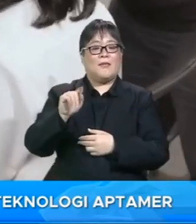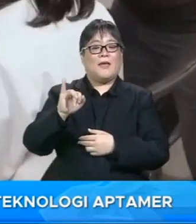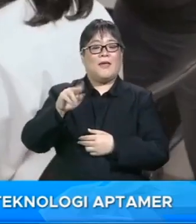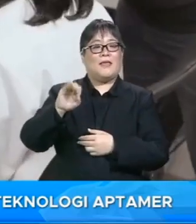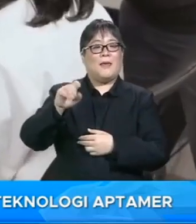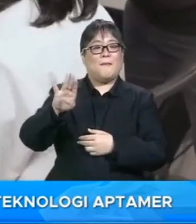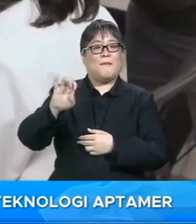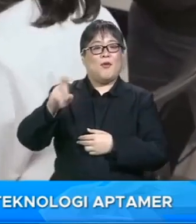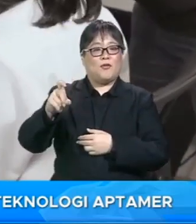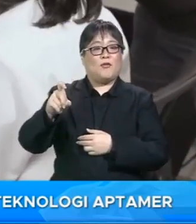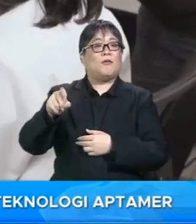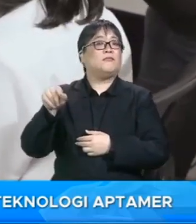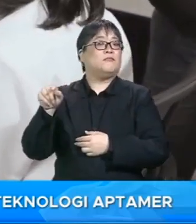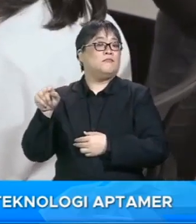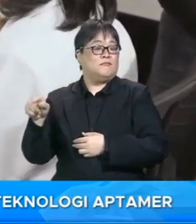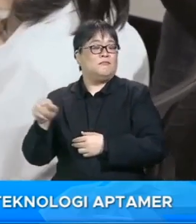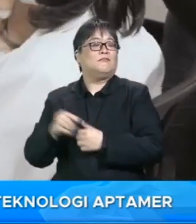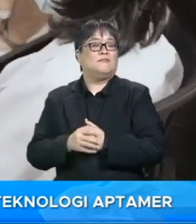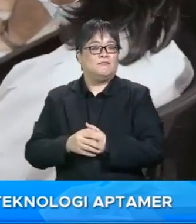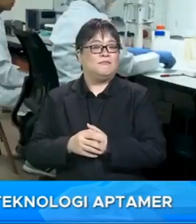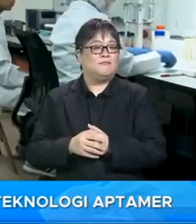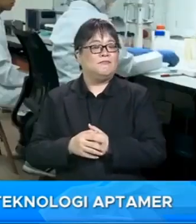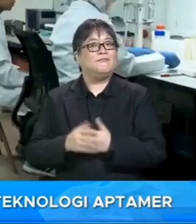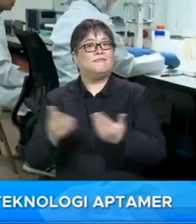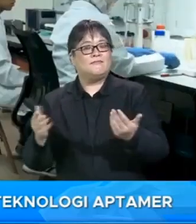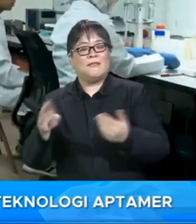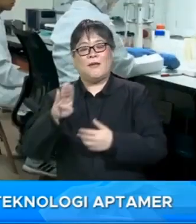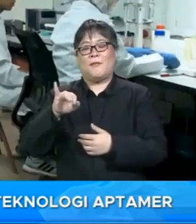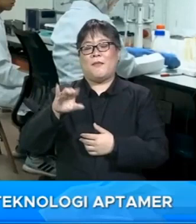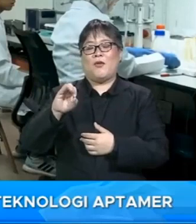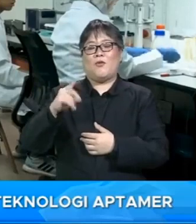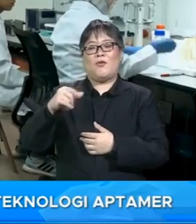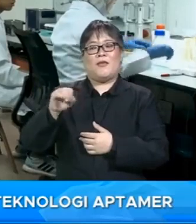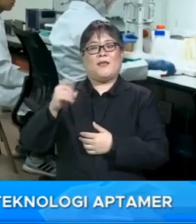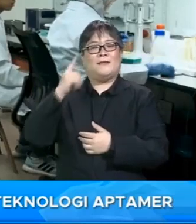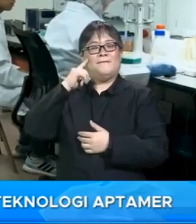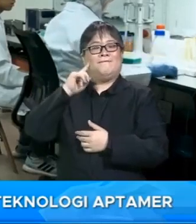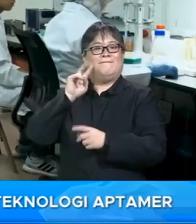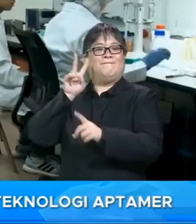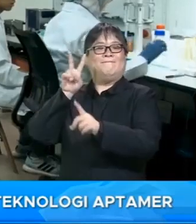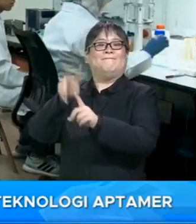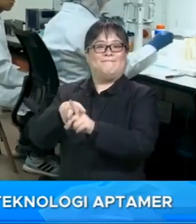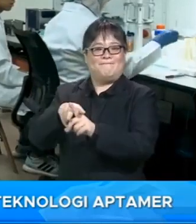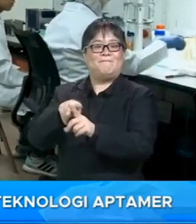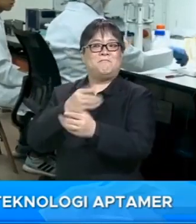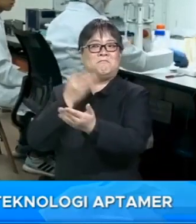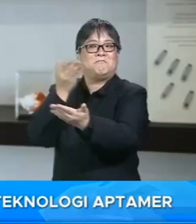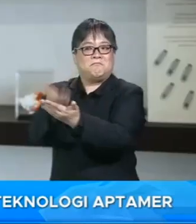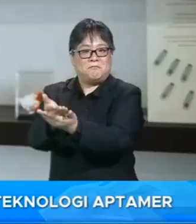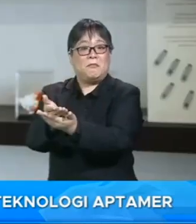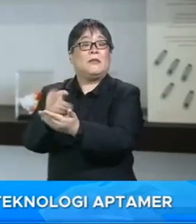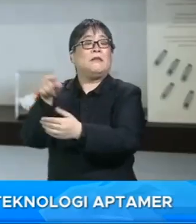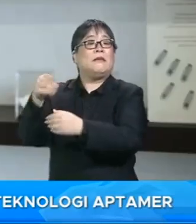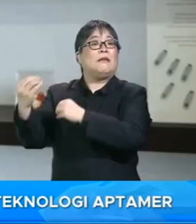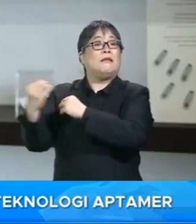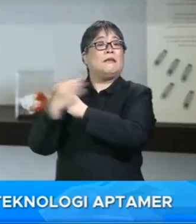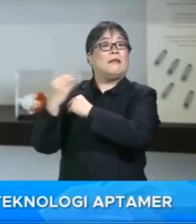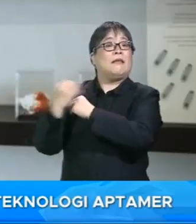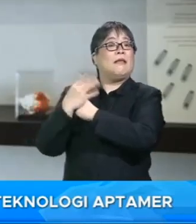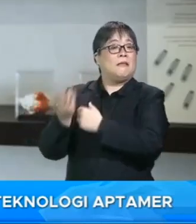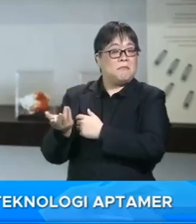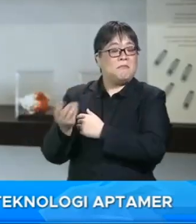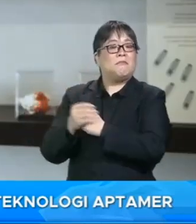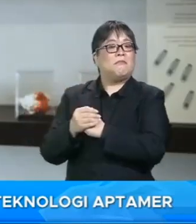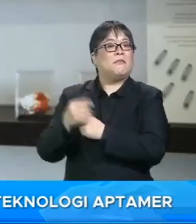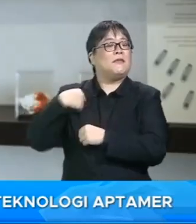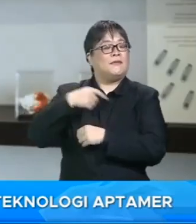Sandbox. So kita Biogene apply untuk grant ni, dan dengan nasihat MTDC